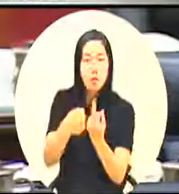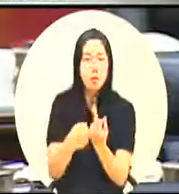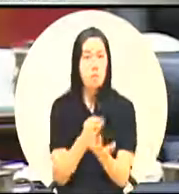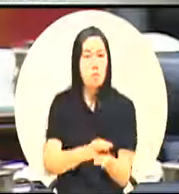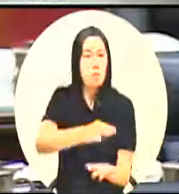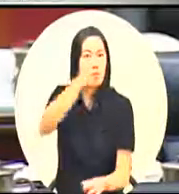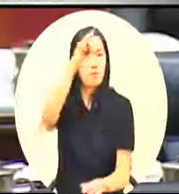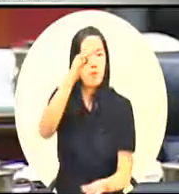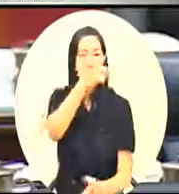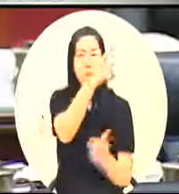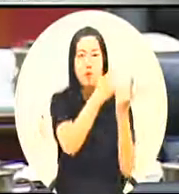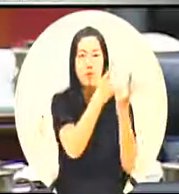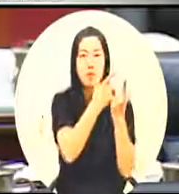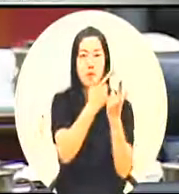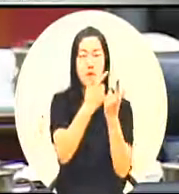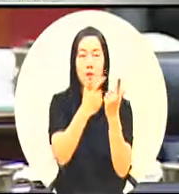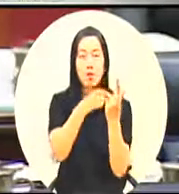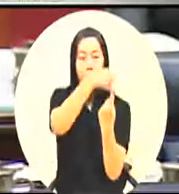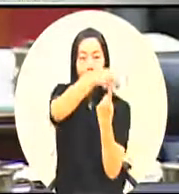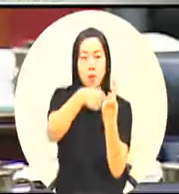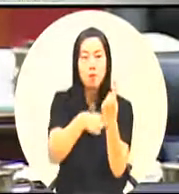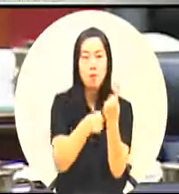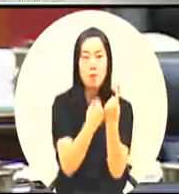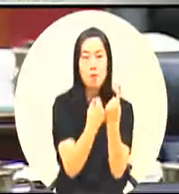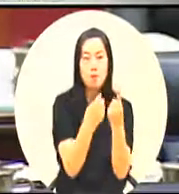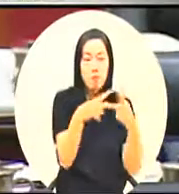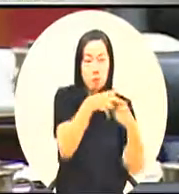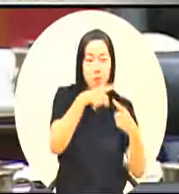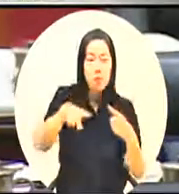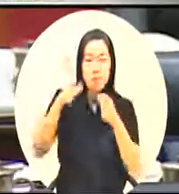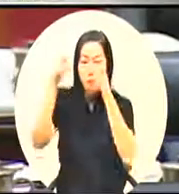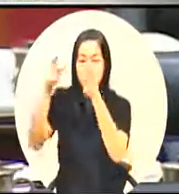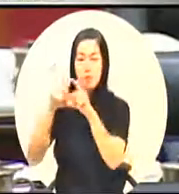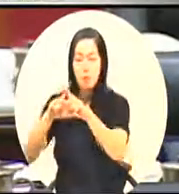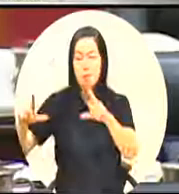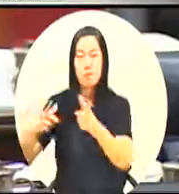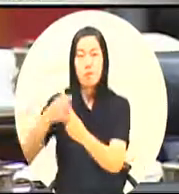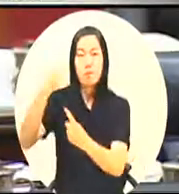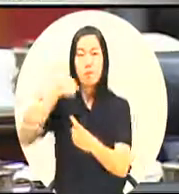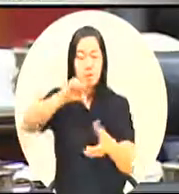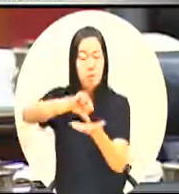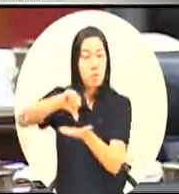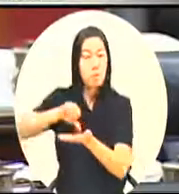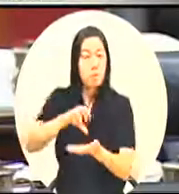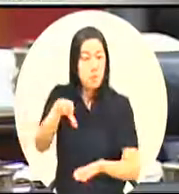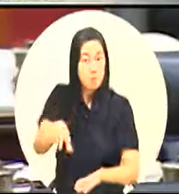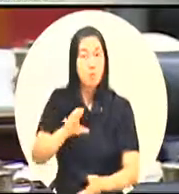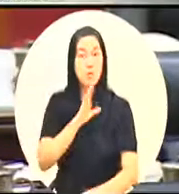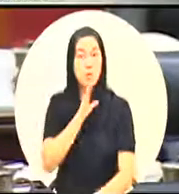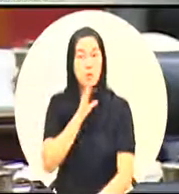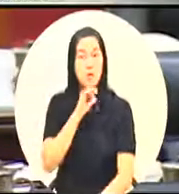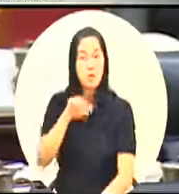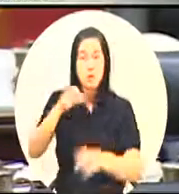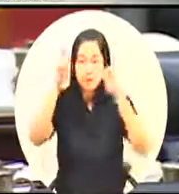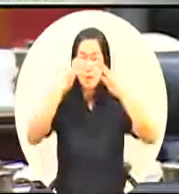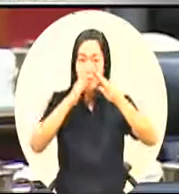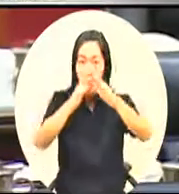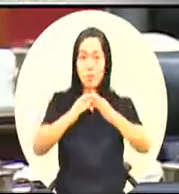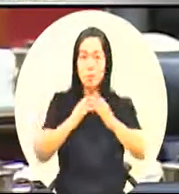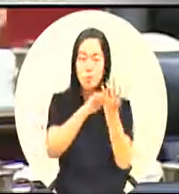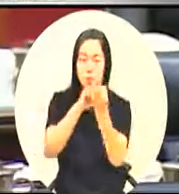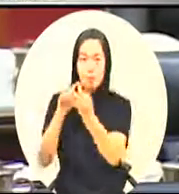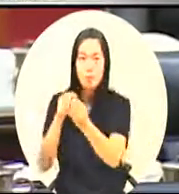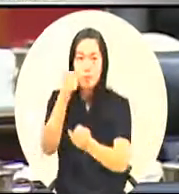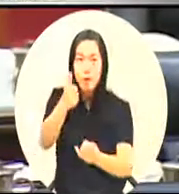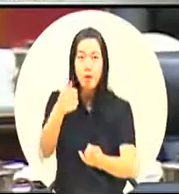细支的，为虾米？贵。高雄的金蕉较大支，因为咱山地较近。所以咱高雄市有遮济优势，问